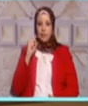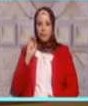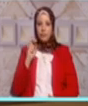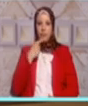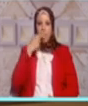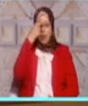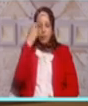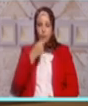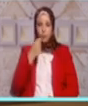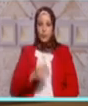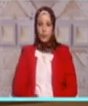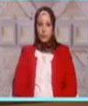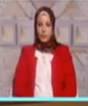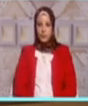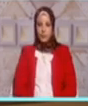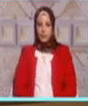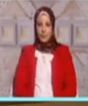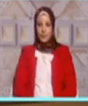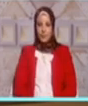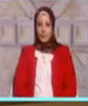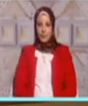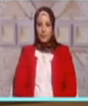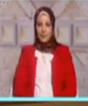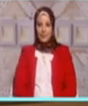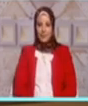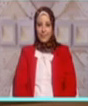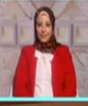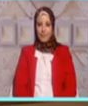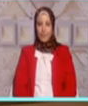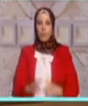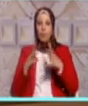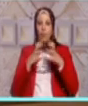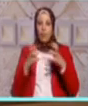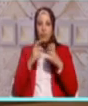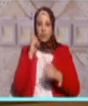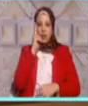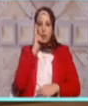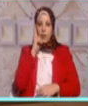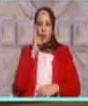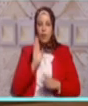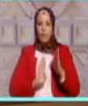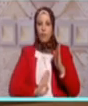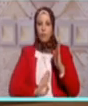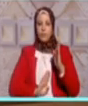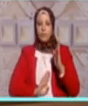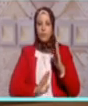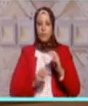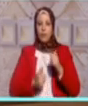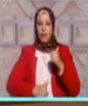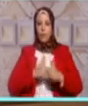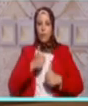مبروك. الله يبارك فيكي. الله يخليك، ألف شكر. احكي لنا بقى الحقيقة عن الخبر وعن فوز جامعة عين